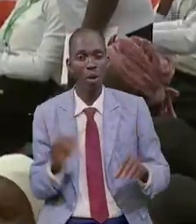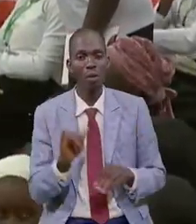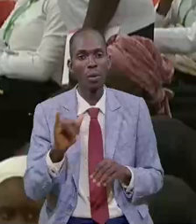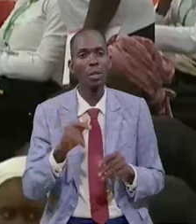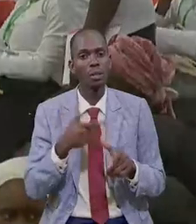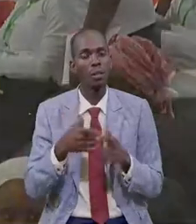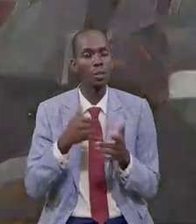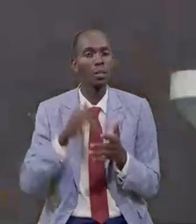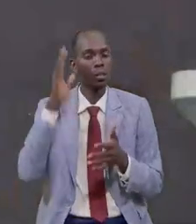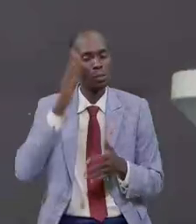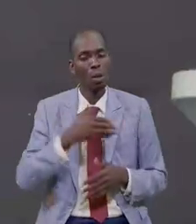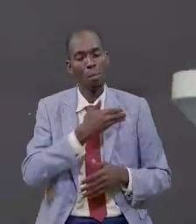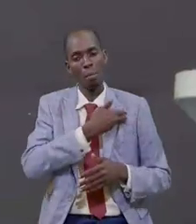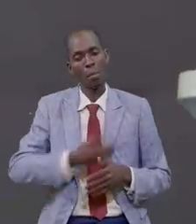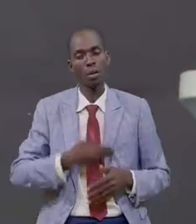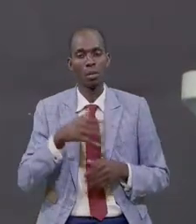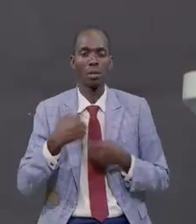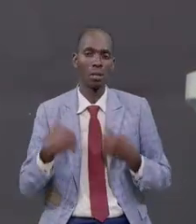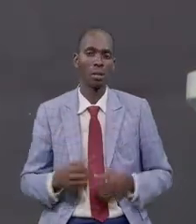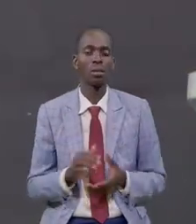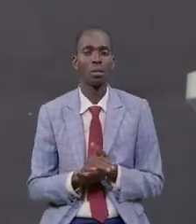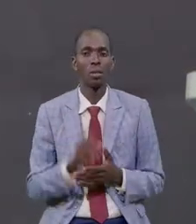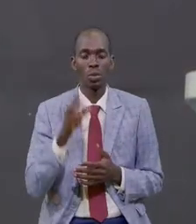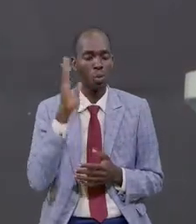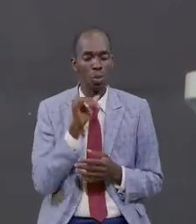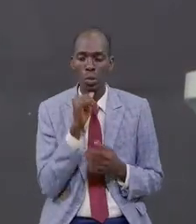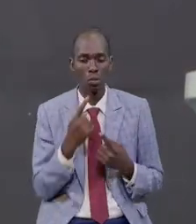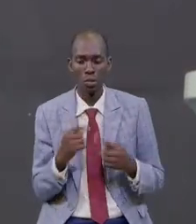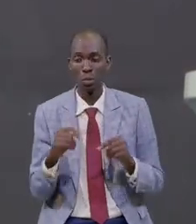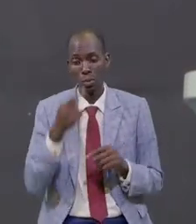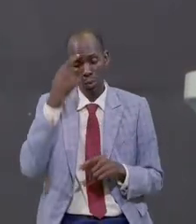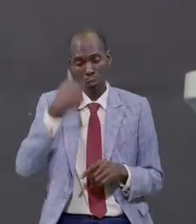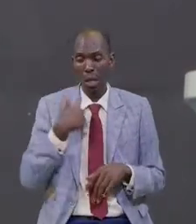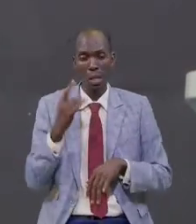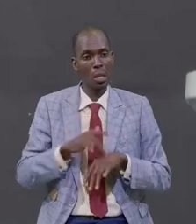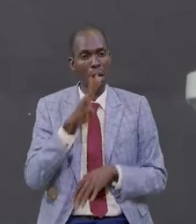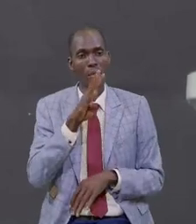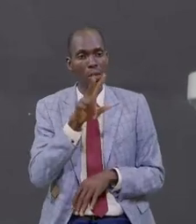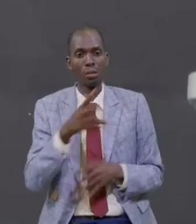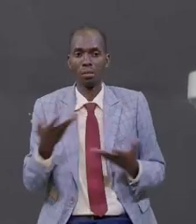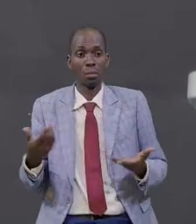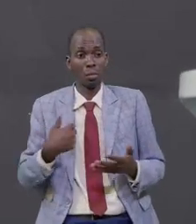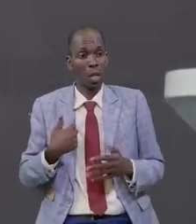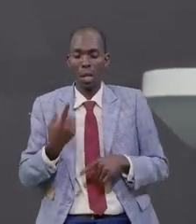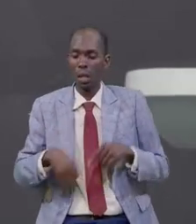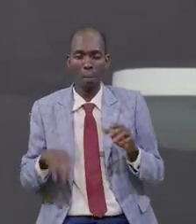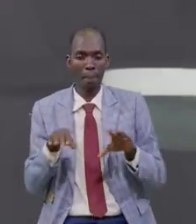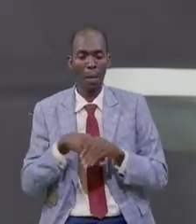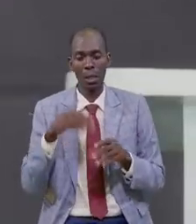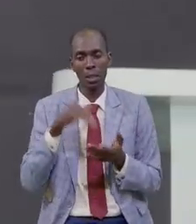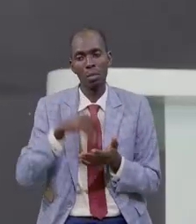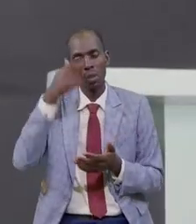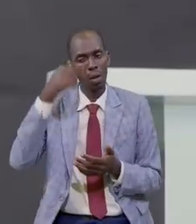donc tu ne feras aucune tentative oh j'ai 43 ans oh je ne peux pas me je ne peux plus me marier oh j'ai